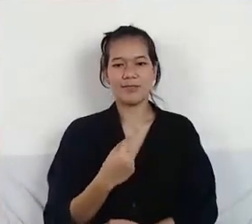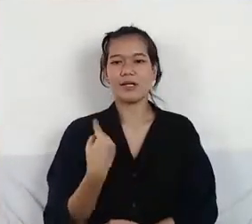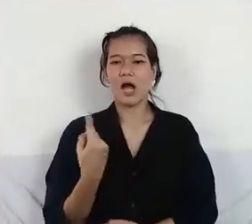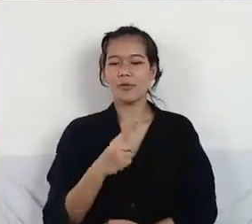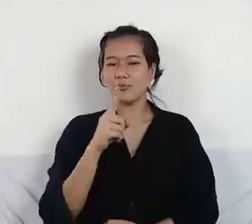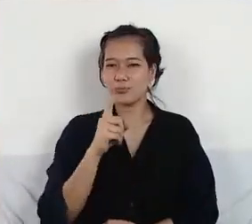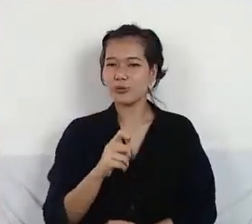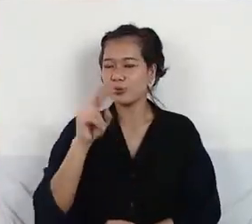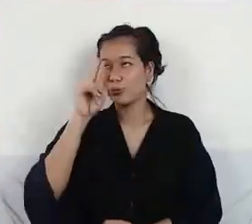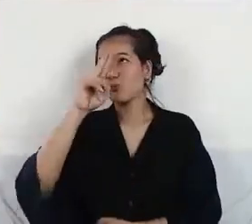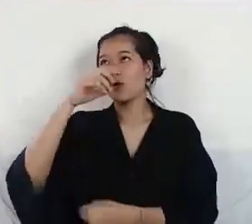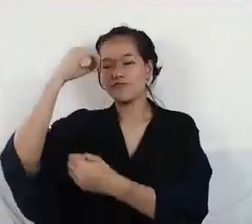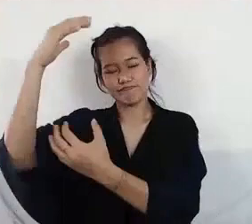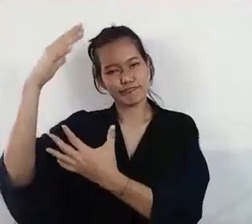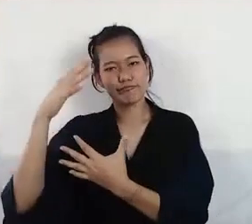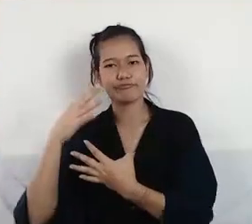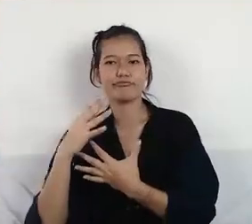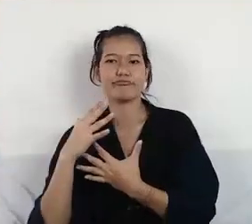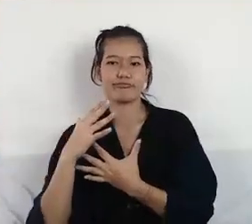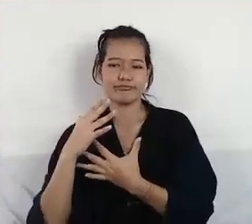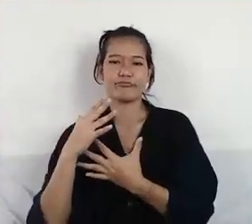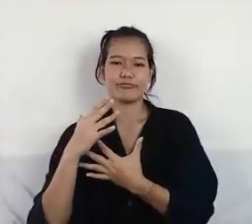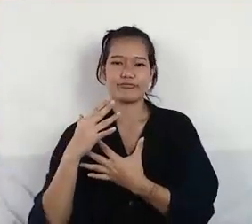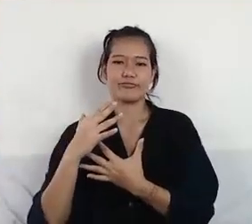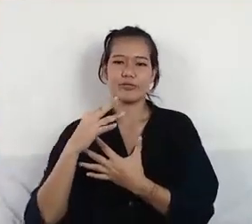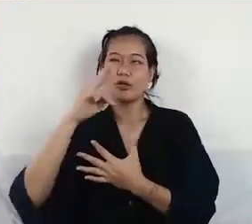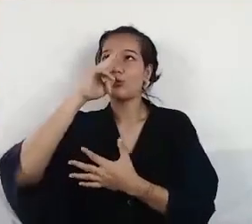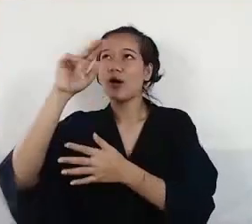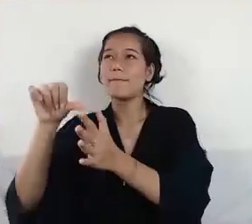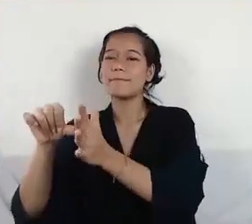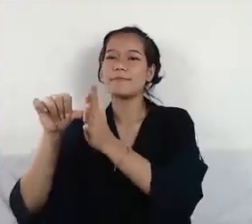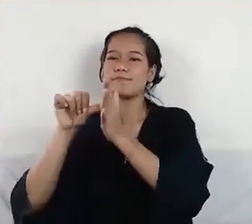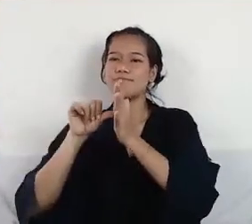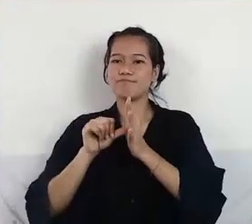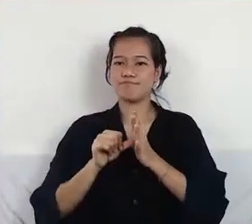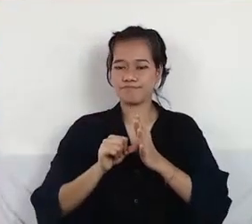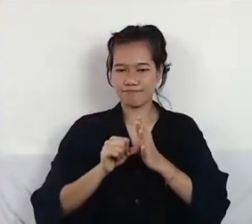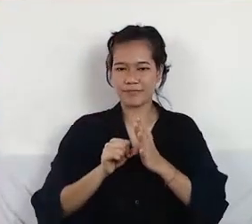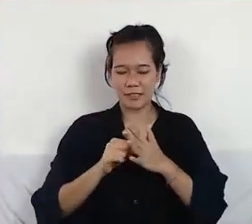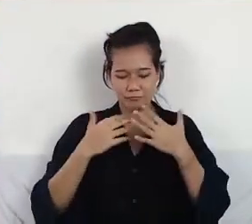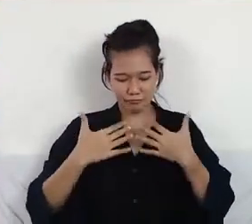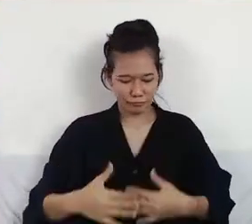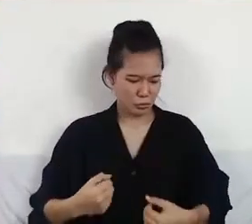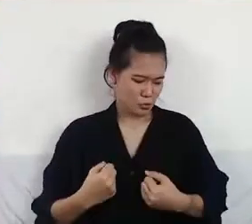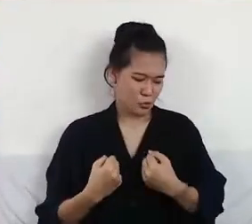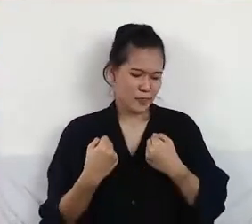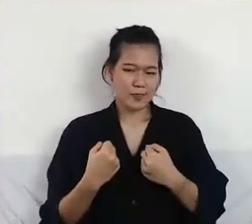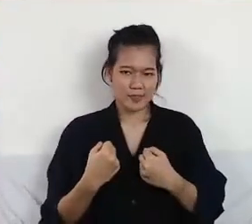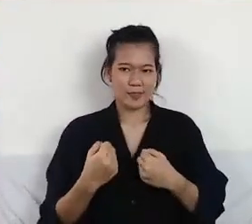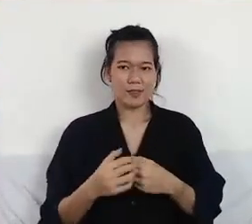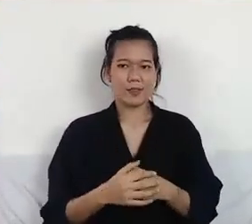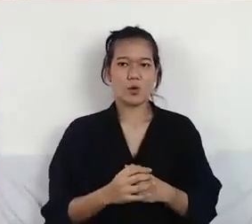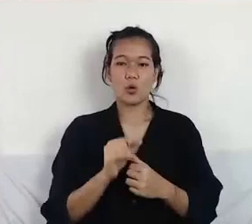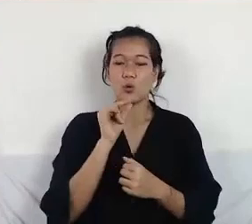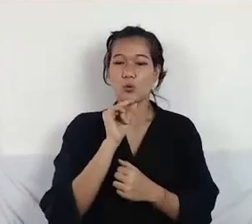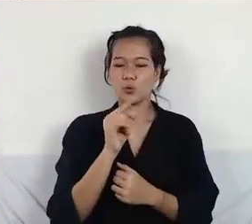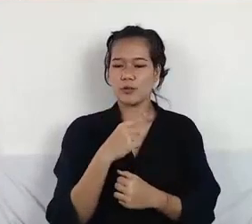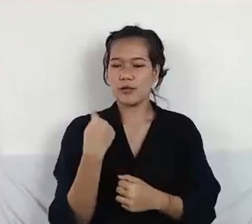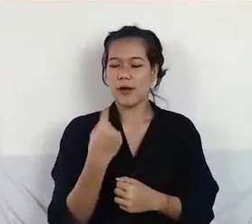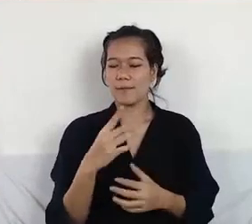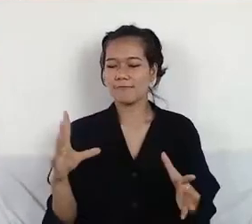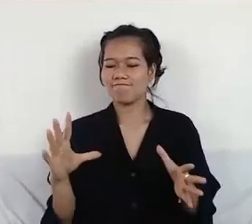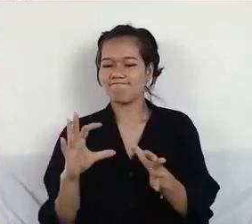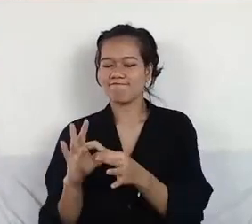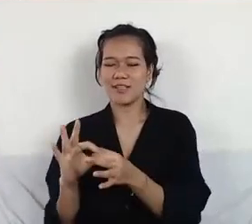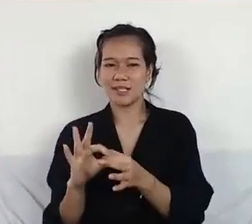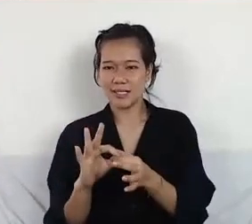kuat kuasa Tuhan. Kami memerlukan pertolongan Roh Kudus yang memampukan kami. Di dalam kerjasama kami dengan